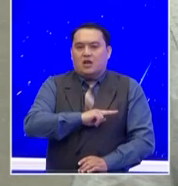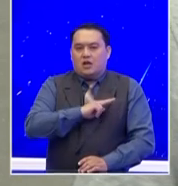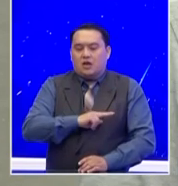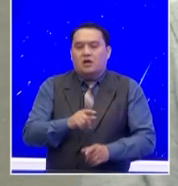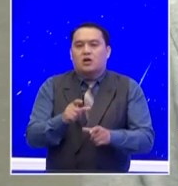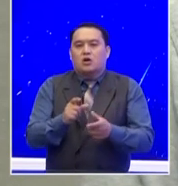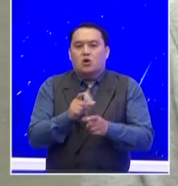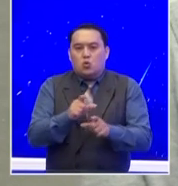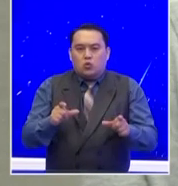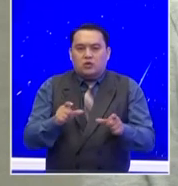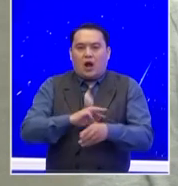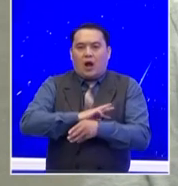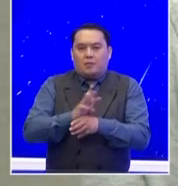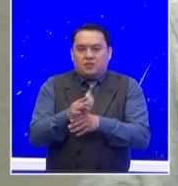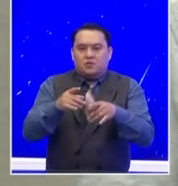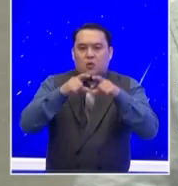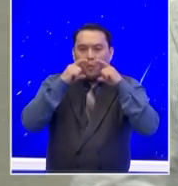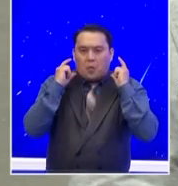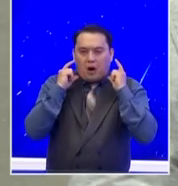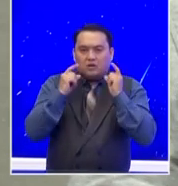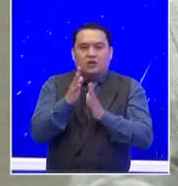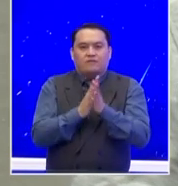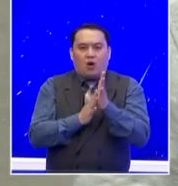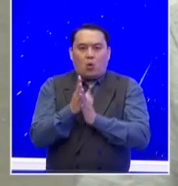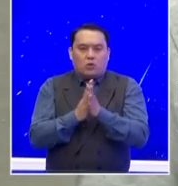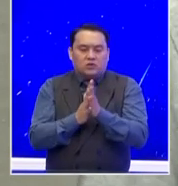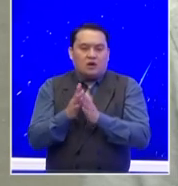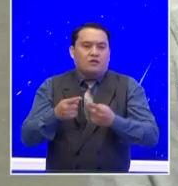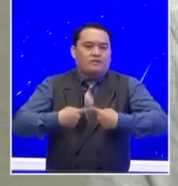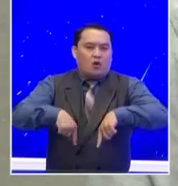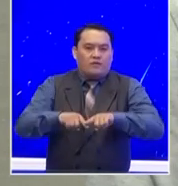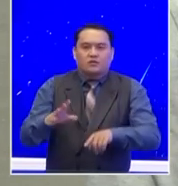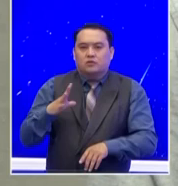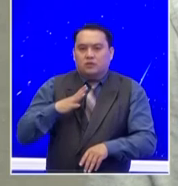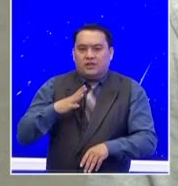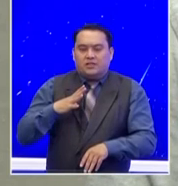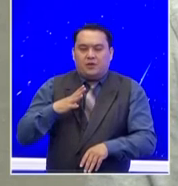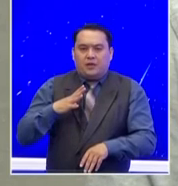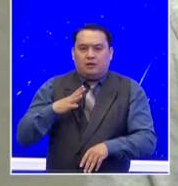обеспечены средствами защиты. Во всех подразделениях установлены